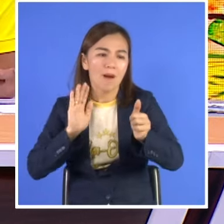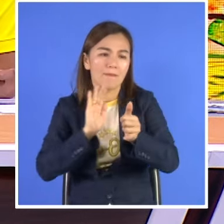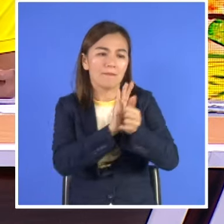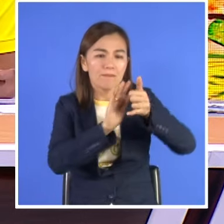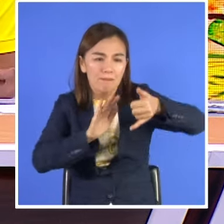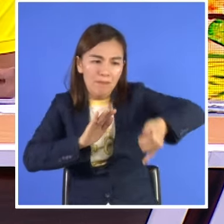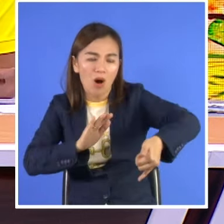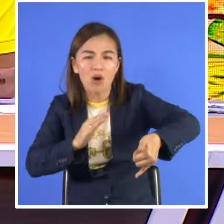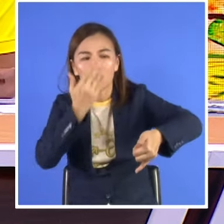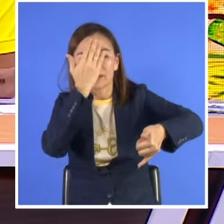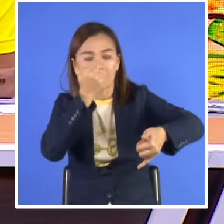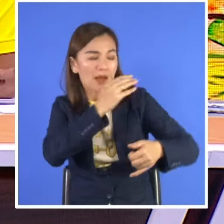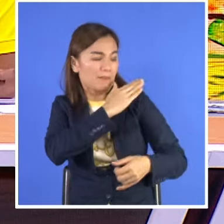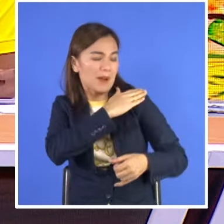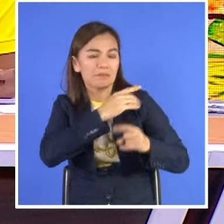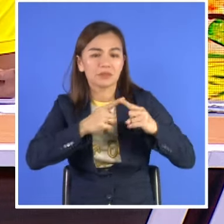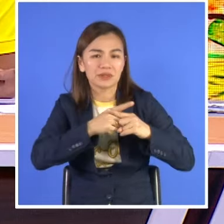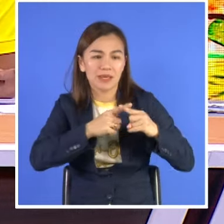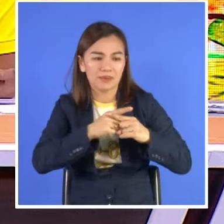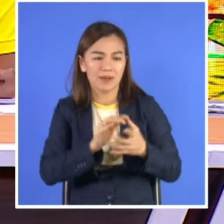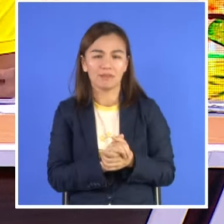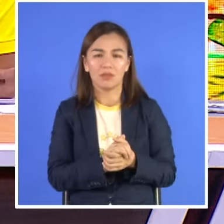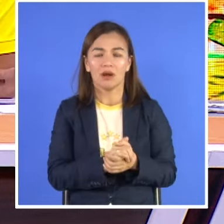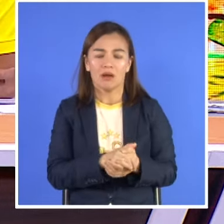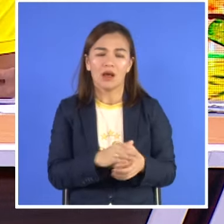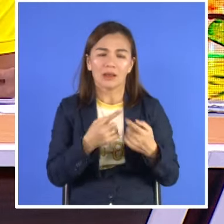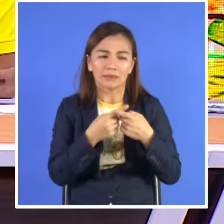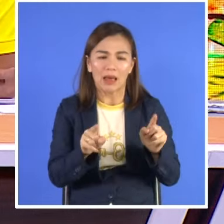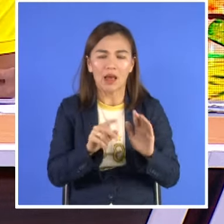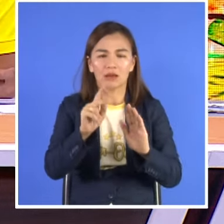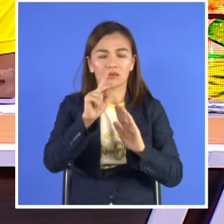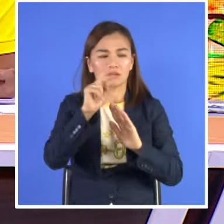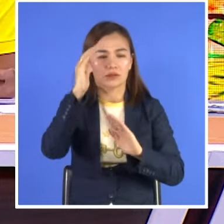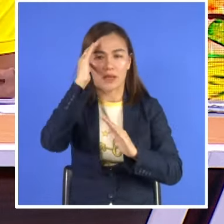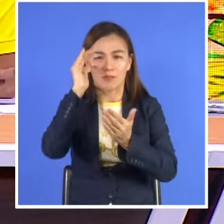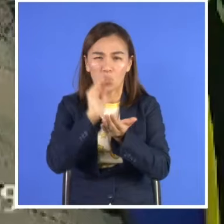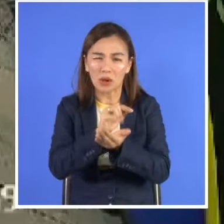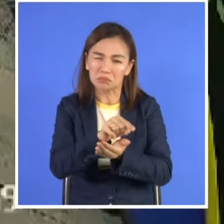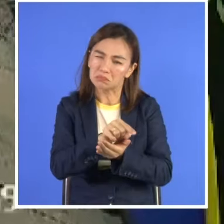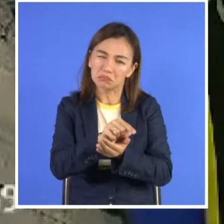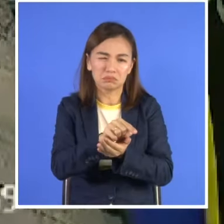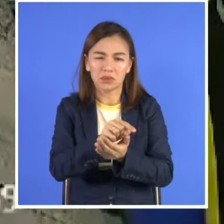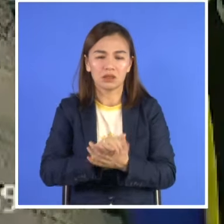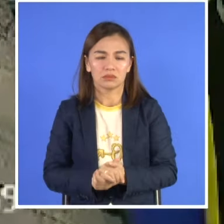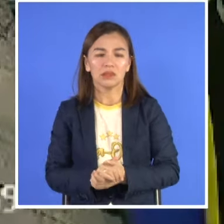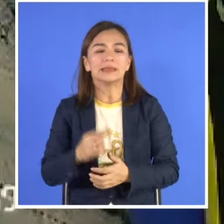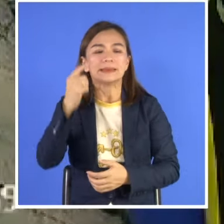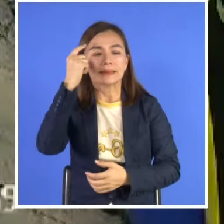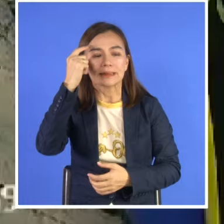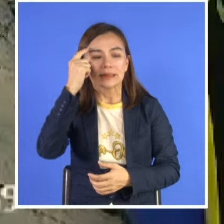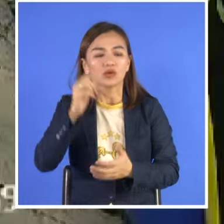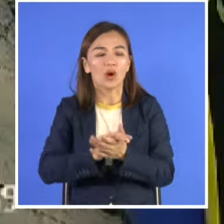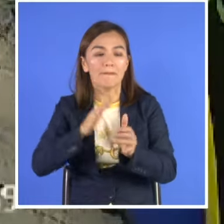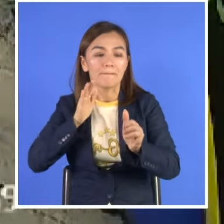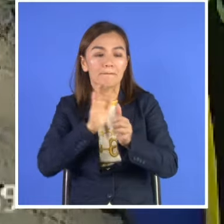เลยบริเวณไหล่ก็บาดเจ็บนะครับคดีมันไม่คืบนะครับเข้าใจว่าผู้ที่มาถีบครูเนี่ยนะน่าจะเป็นลูกของผู้มีอิทธิพลในพื้น